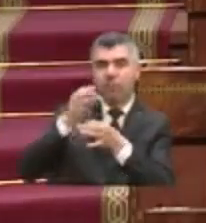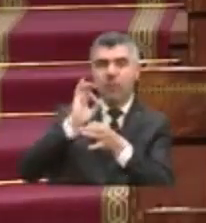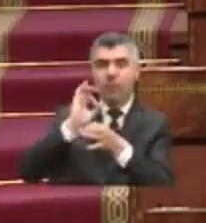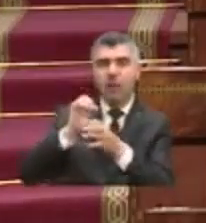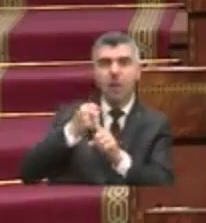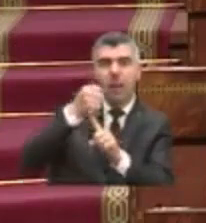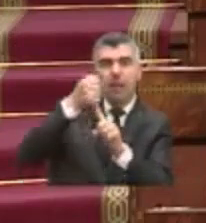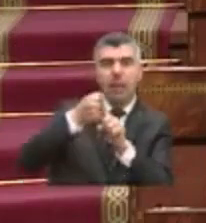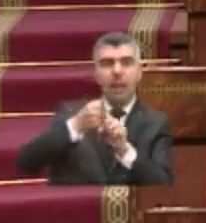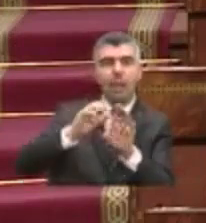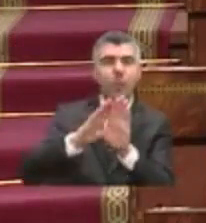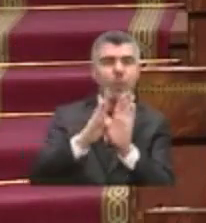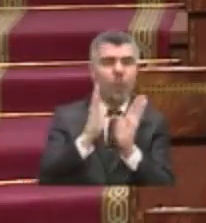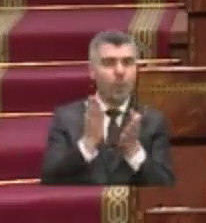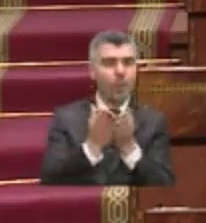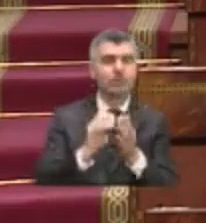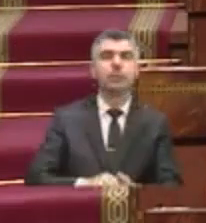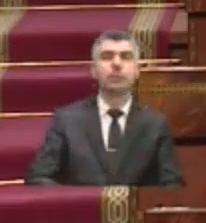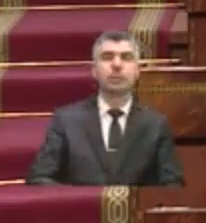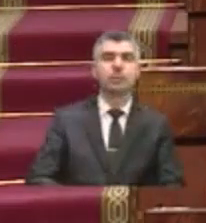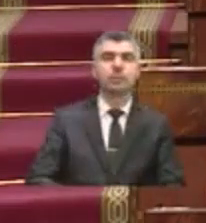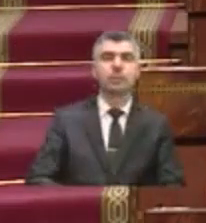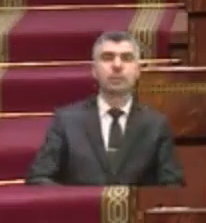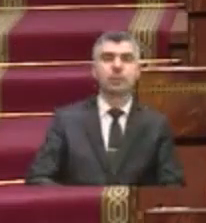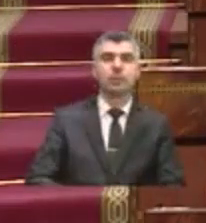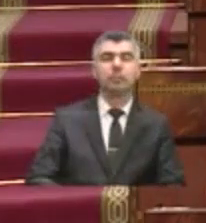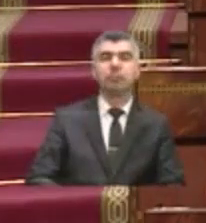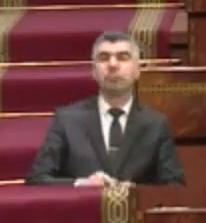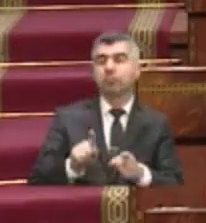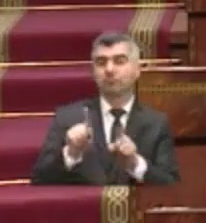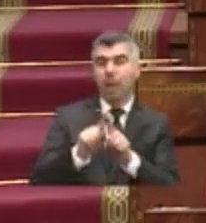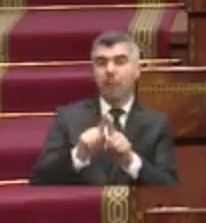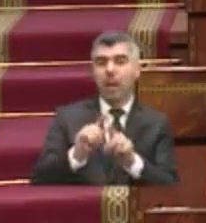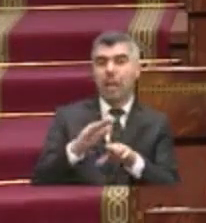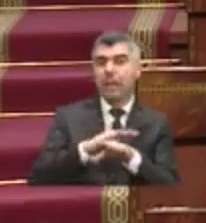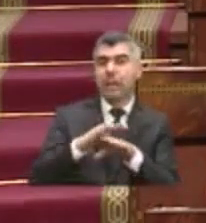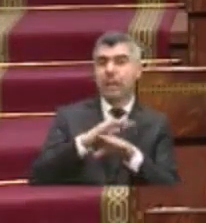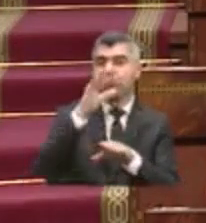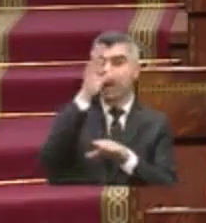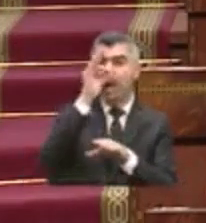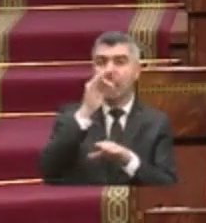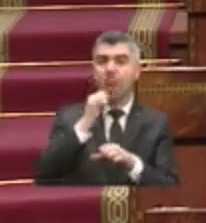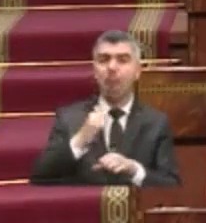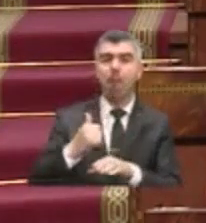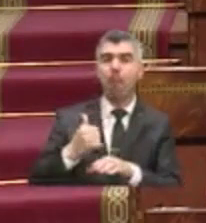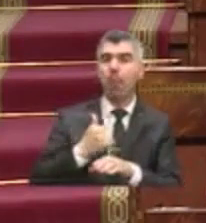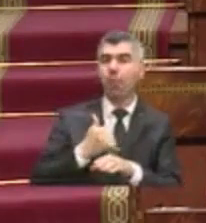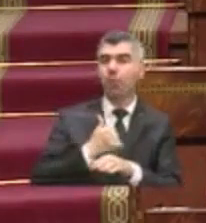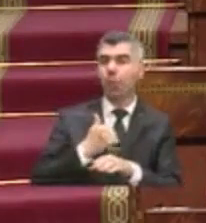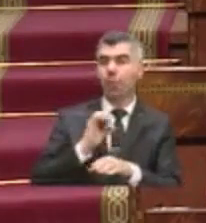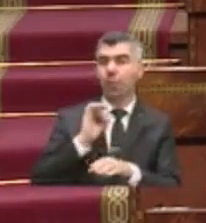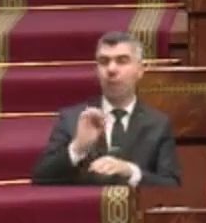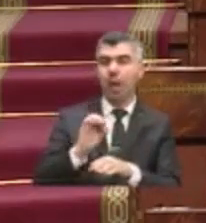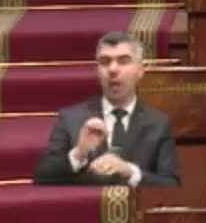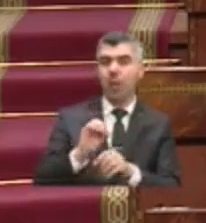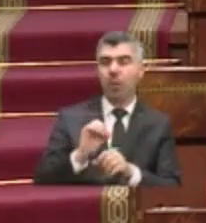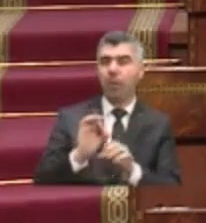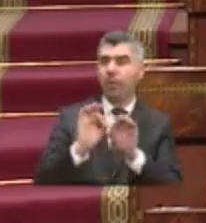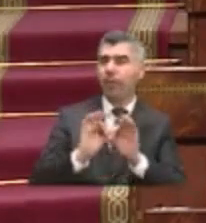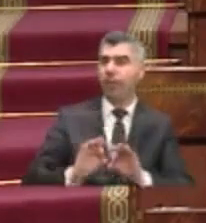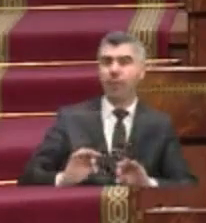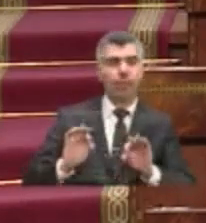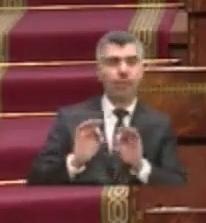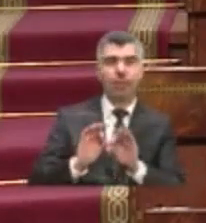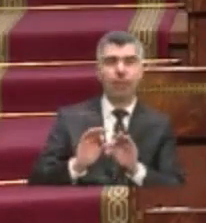الاصلاحات الكبرى، باعتباره لا يهم سياسة قطاعية لوحدها بقدر ما يرتبط